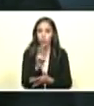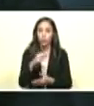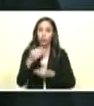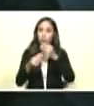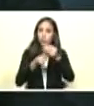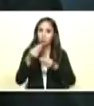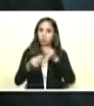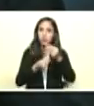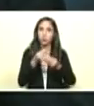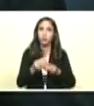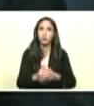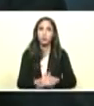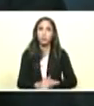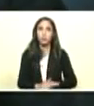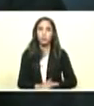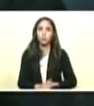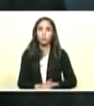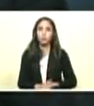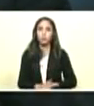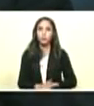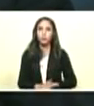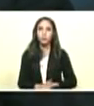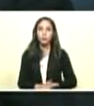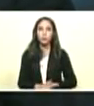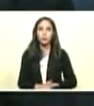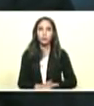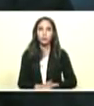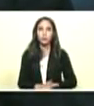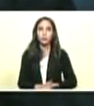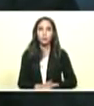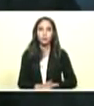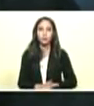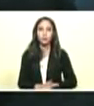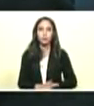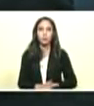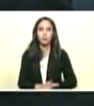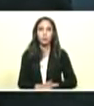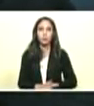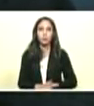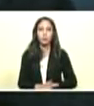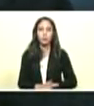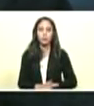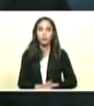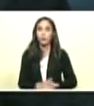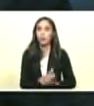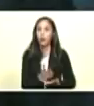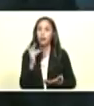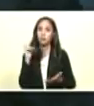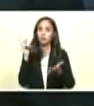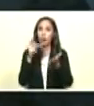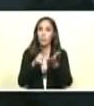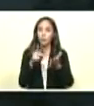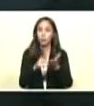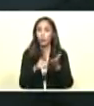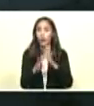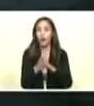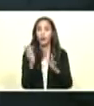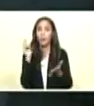La infraestructura участников этой платформы. La infraestructura de los participantes de esta